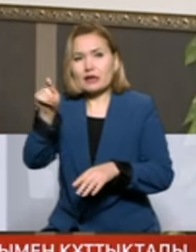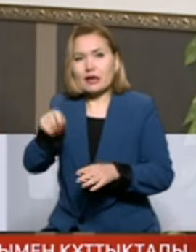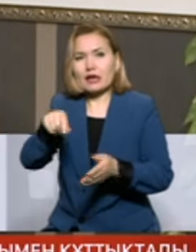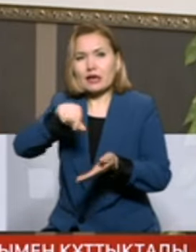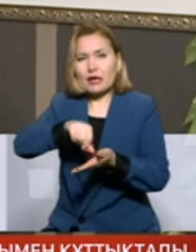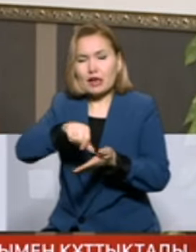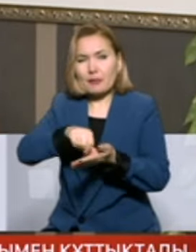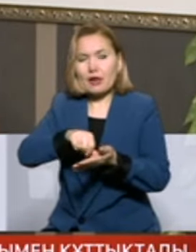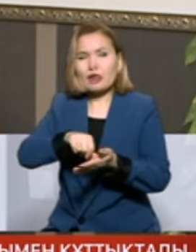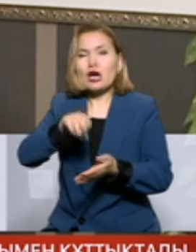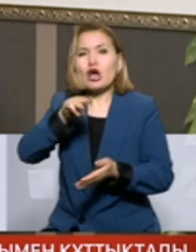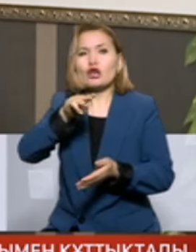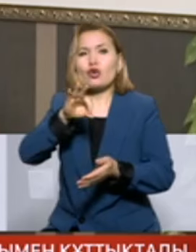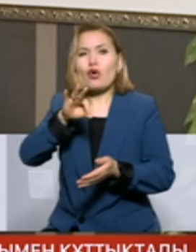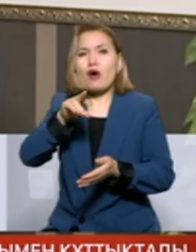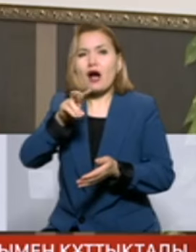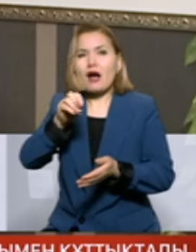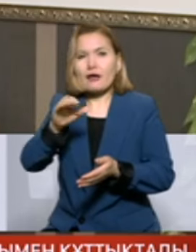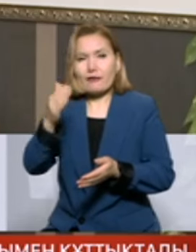Тоқаев Қасым-Жомарт Кемелұлы